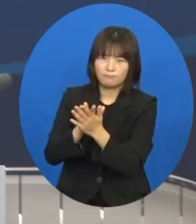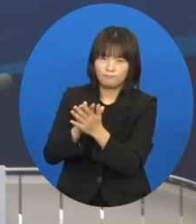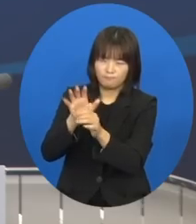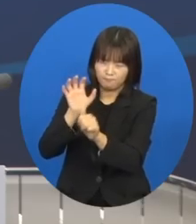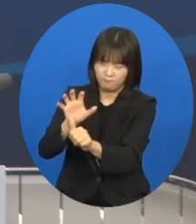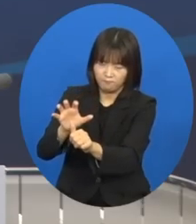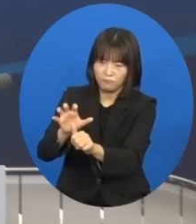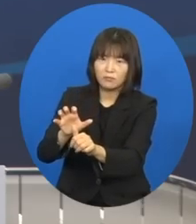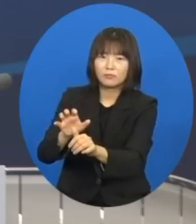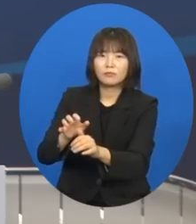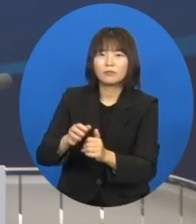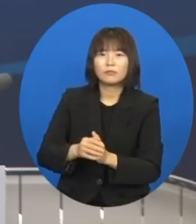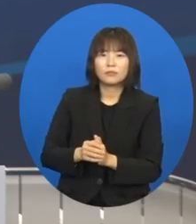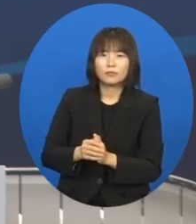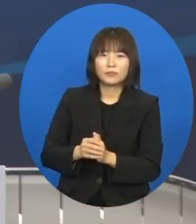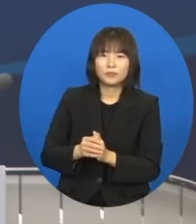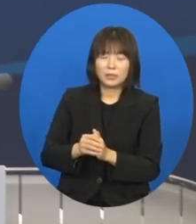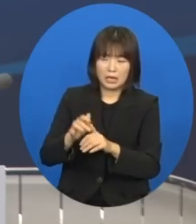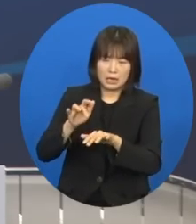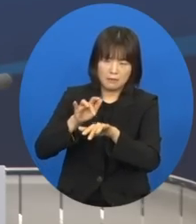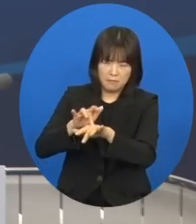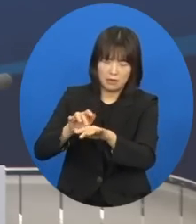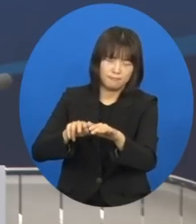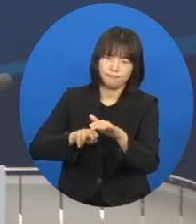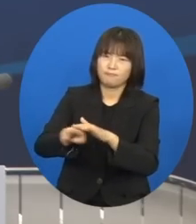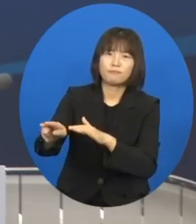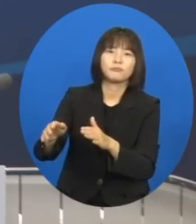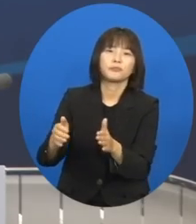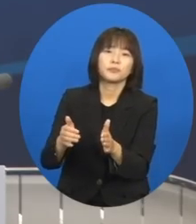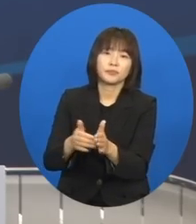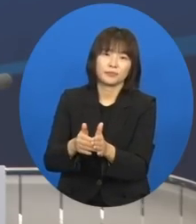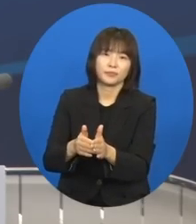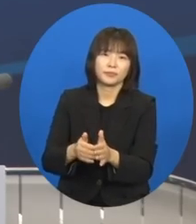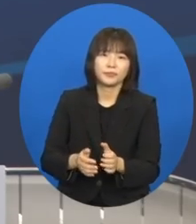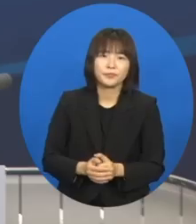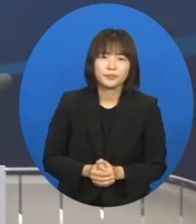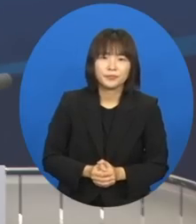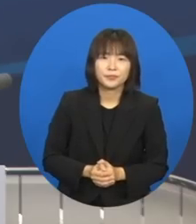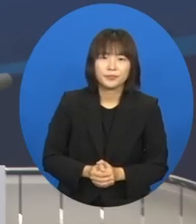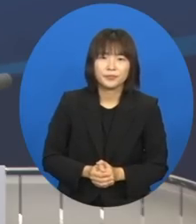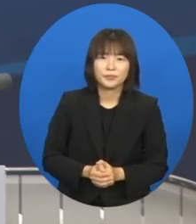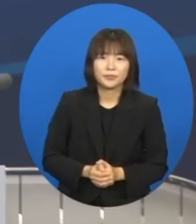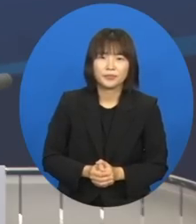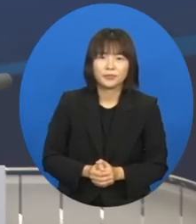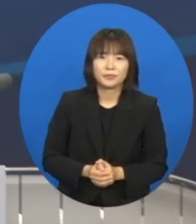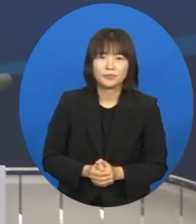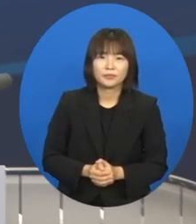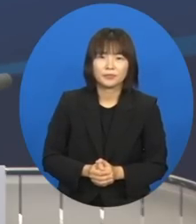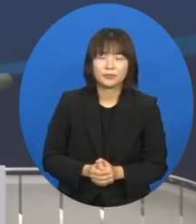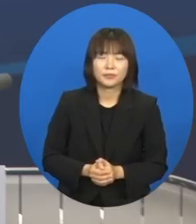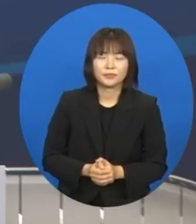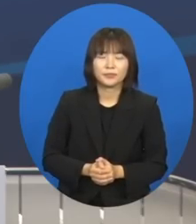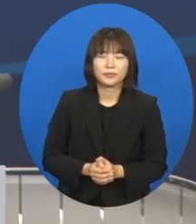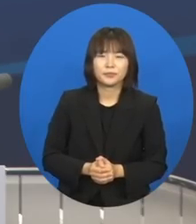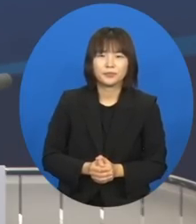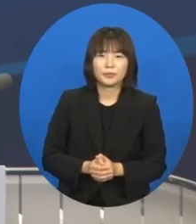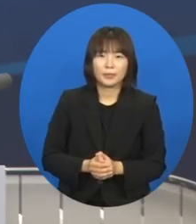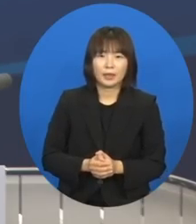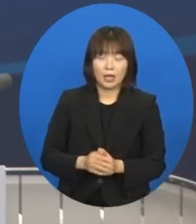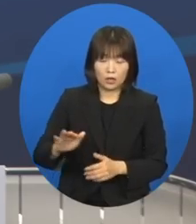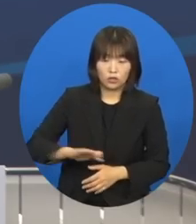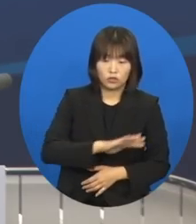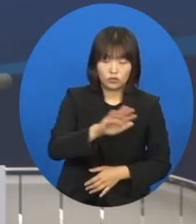왔다가 한 길로 왔다가 일곱 길로 도망가게 되는 겁니다. 그래서 우리는 첫 번째,